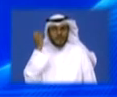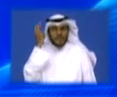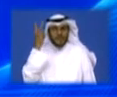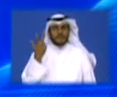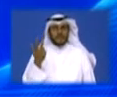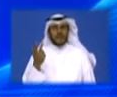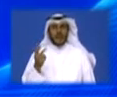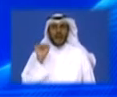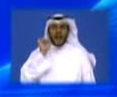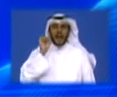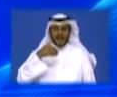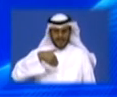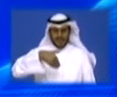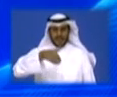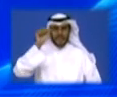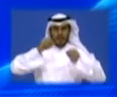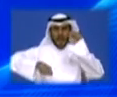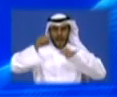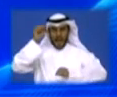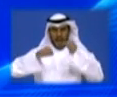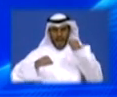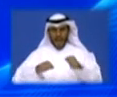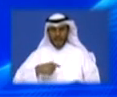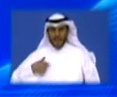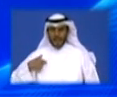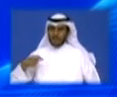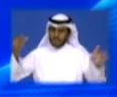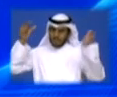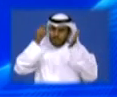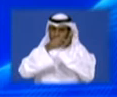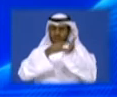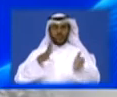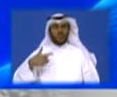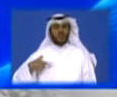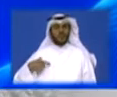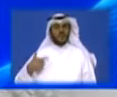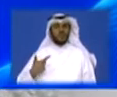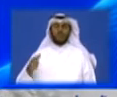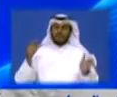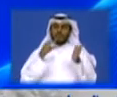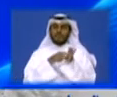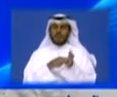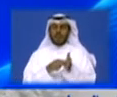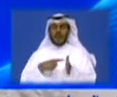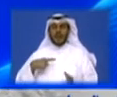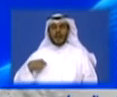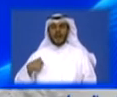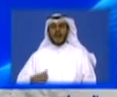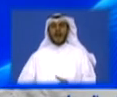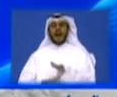للاحتفال بالأعياد والمناسبات الوطنية بشأن إطلاق شعار قائد العمل الإنساني على احتفالات دولة الكويت